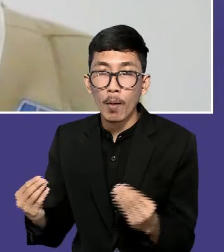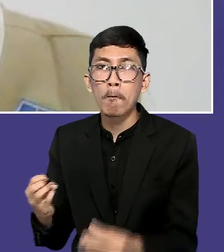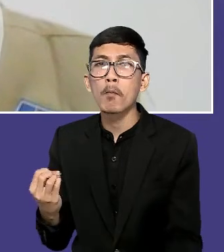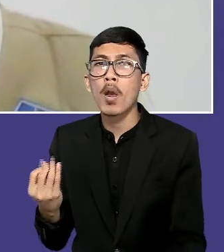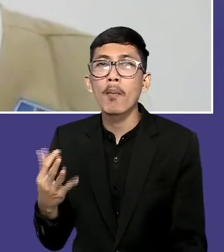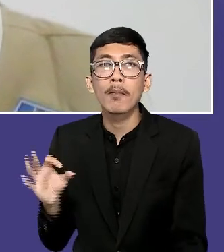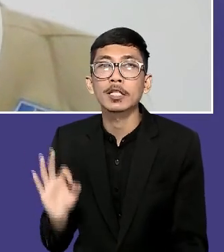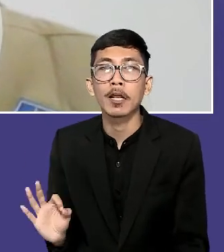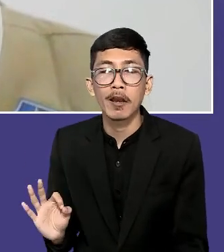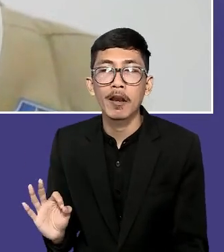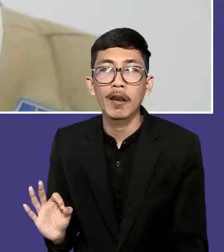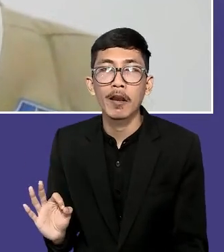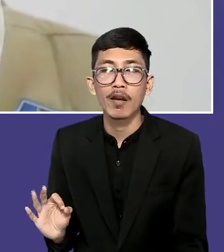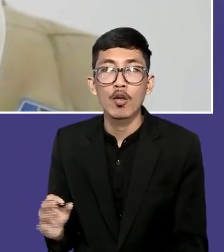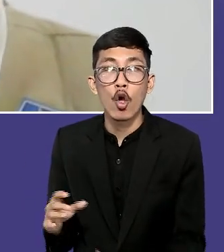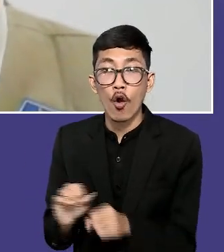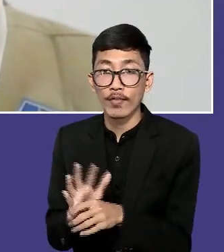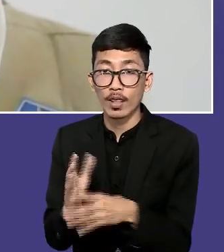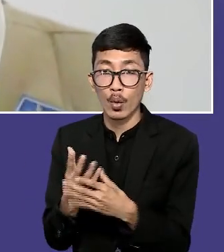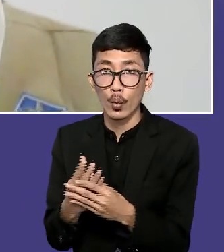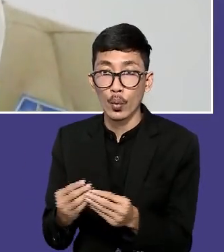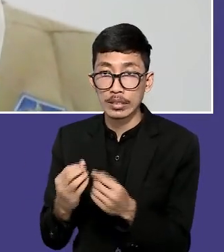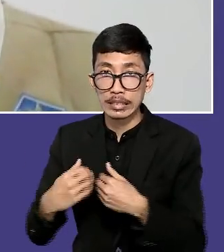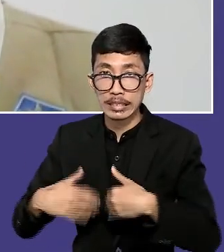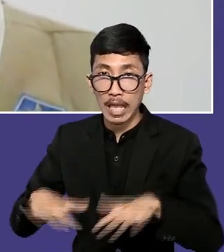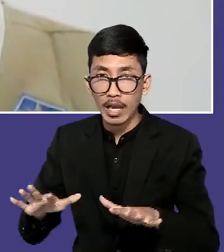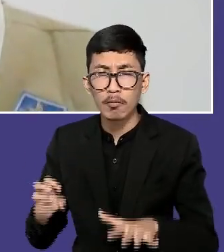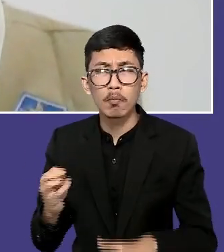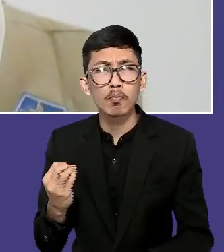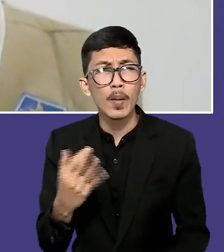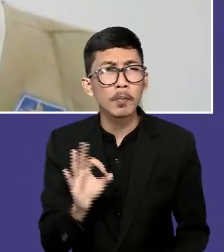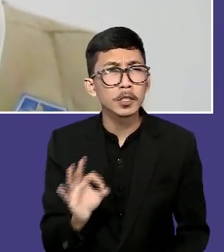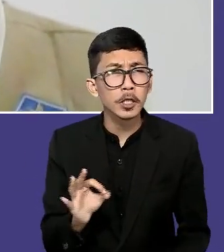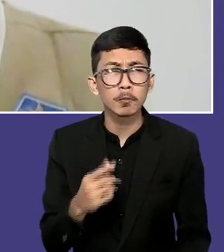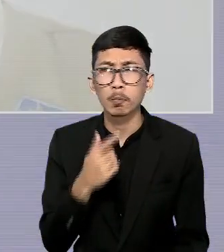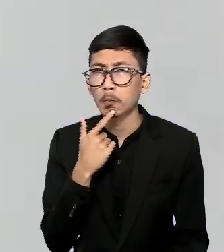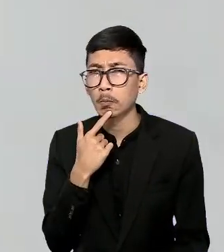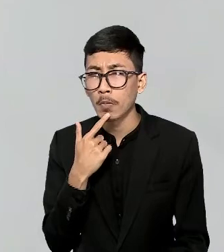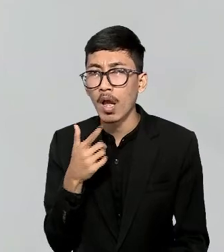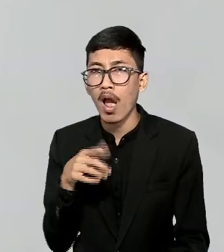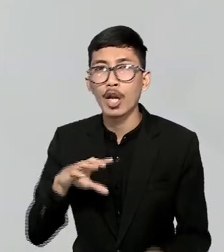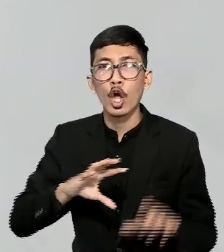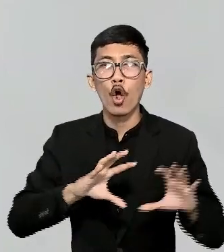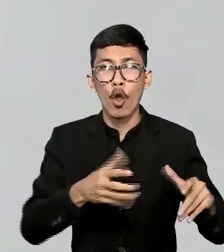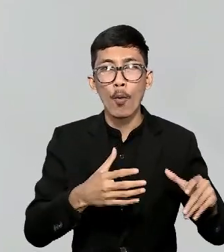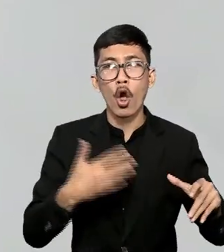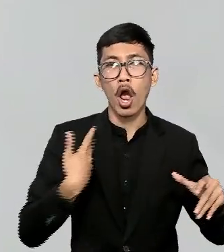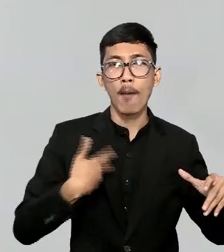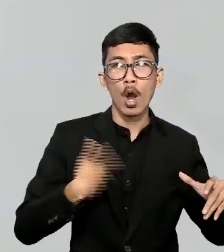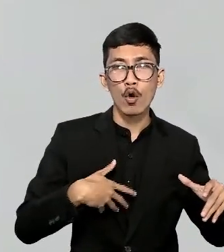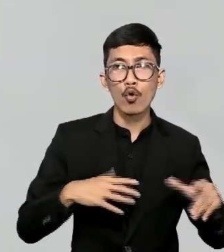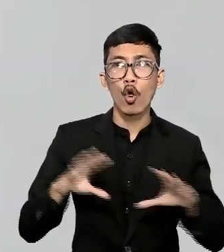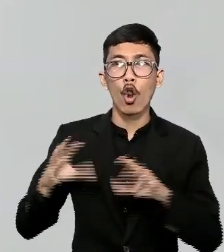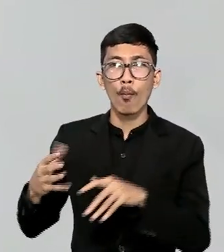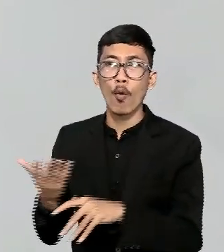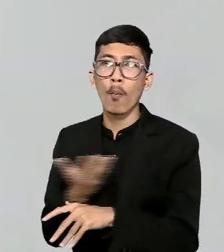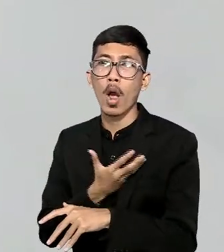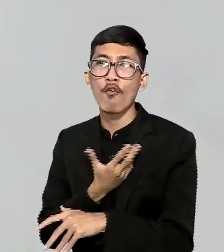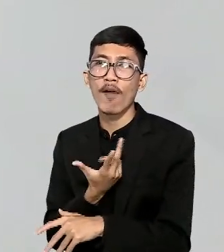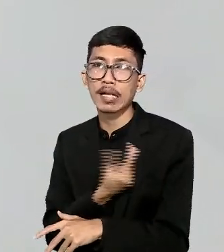terbentuknya fertility atau kekebalan kelompok baik melalui vaksinasi maupun yang terbentuk secara alamiah akibat terinfeksi